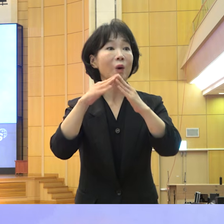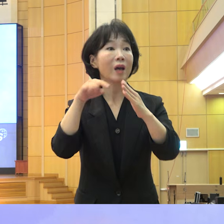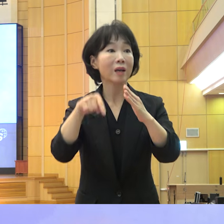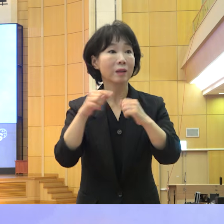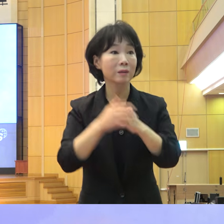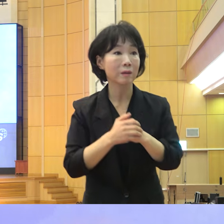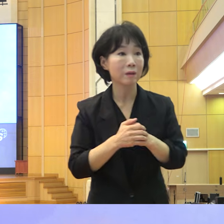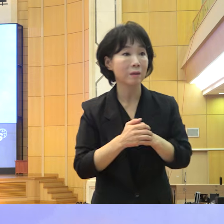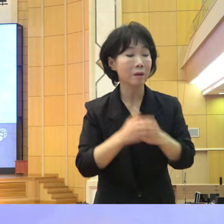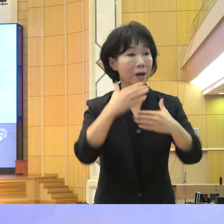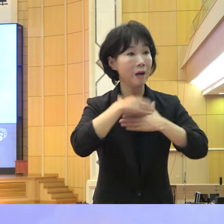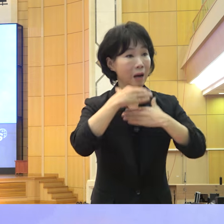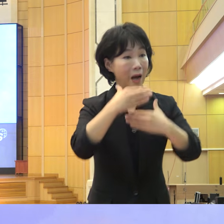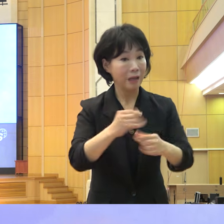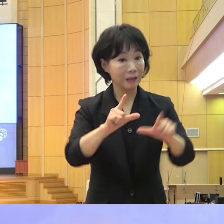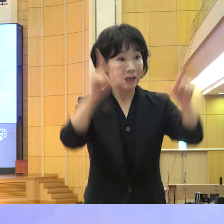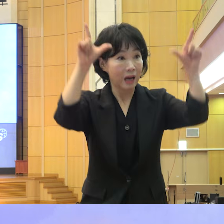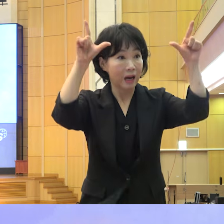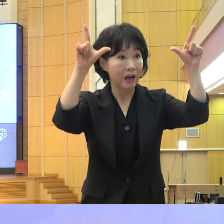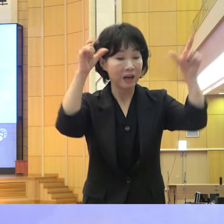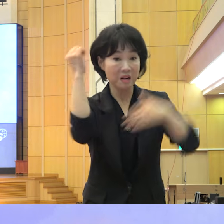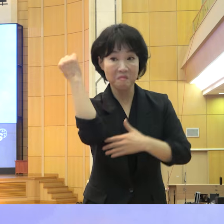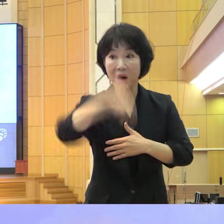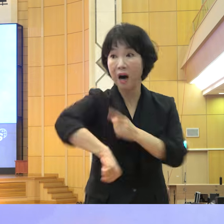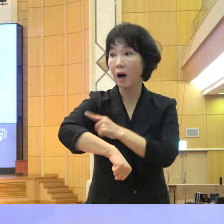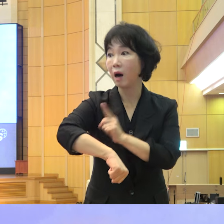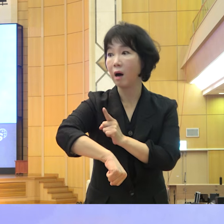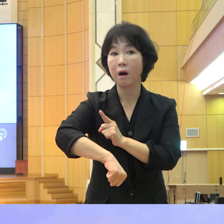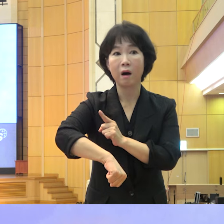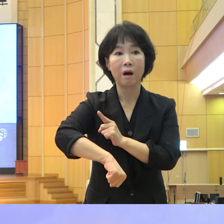대표적인 안식일 범한